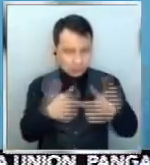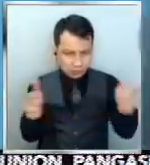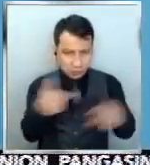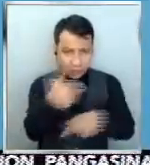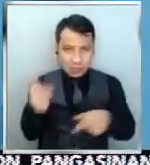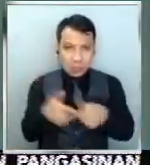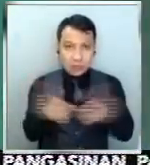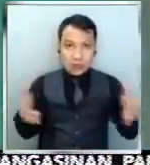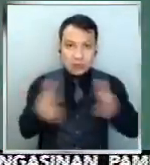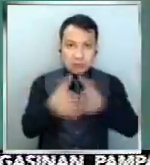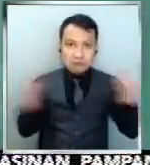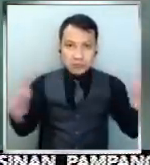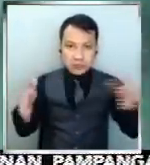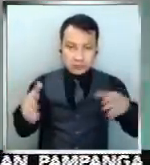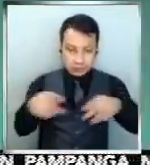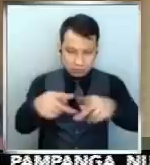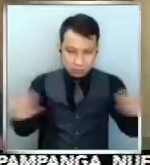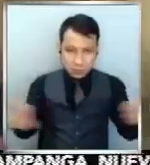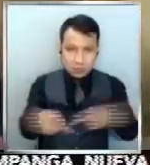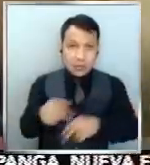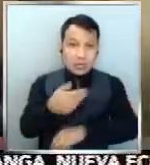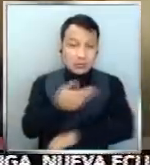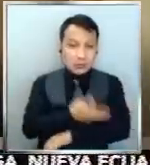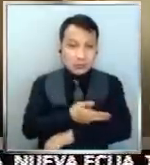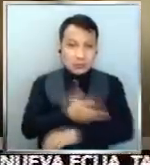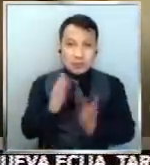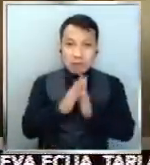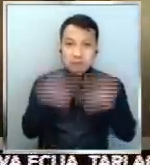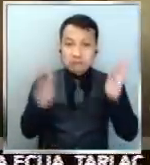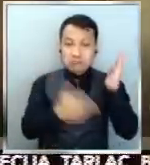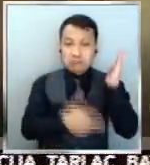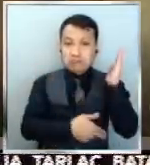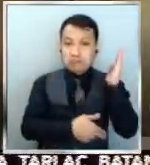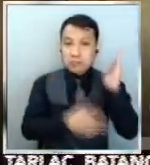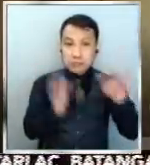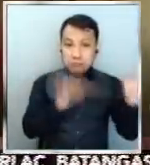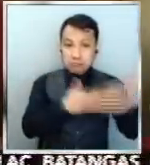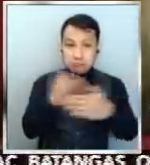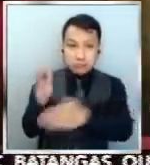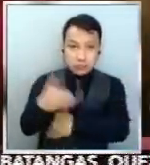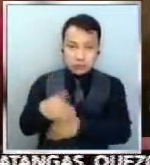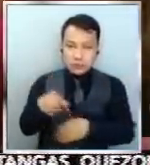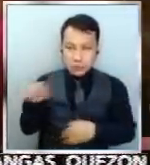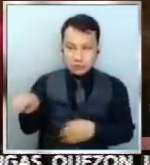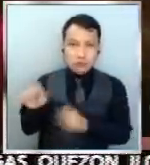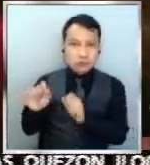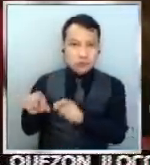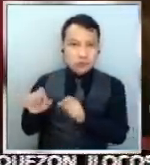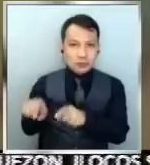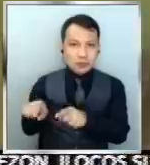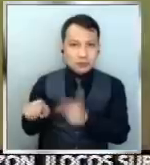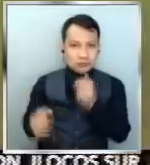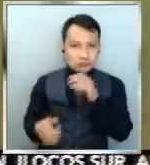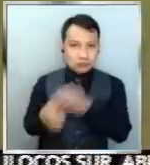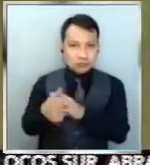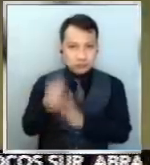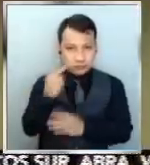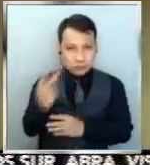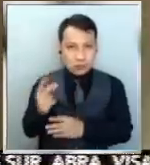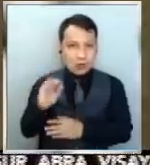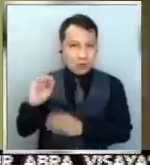pool at rest house na may malalaking kwarto. Hindi rin nakaligtas ang tindahan na ito na inabutan ang mga may-ari.